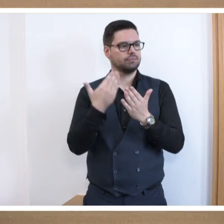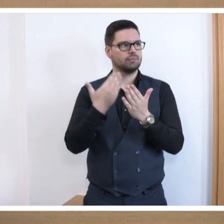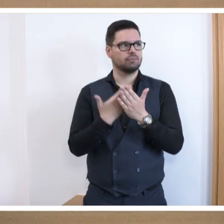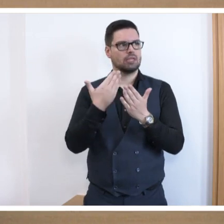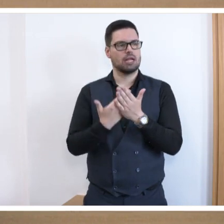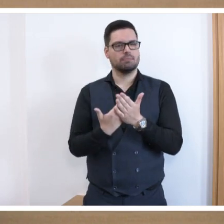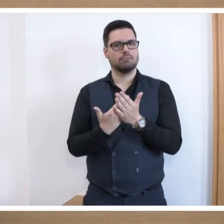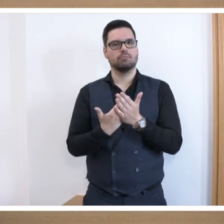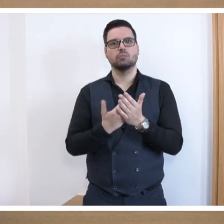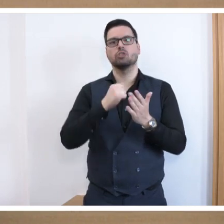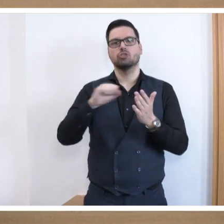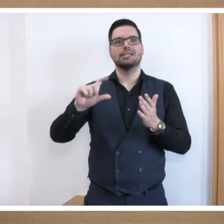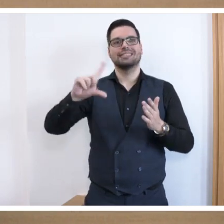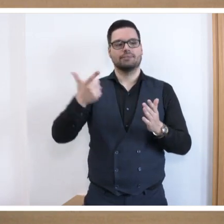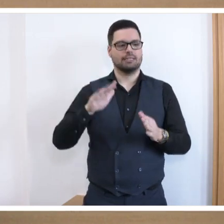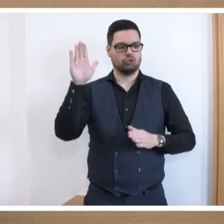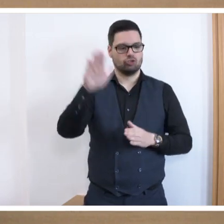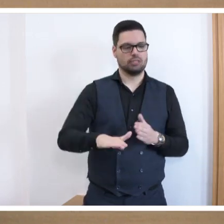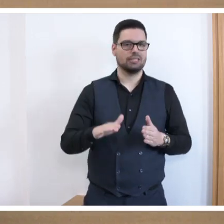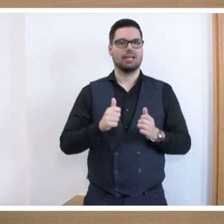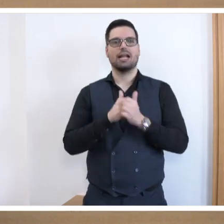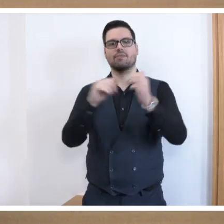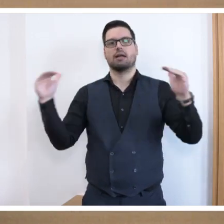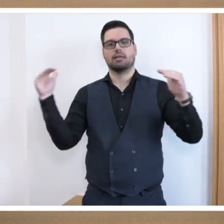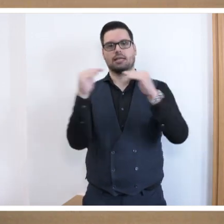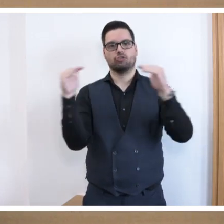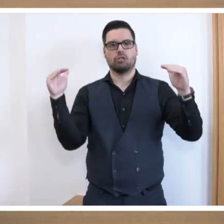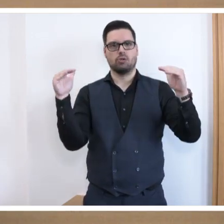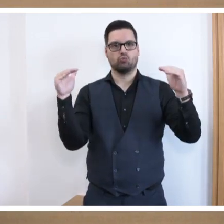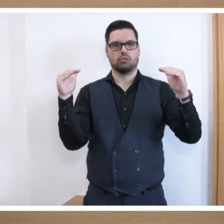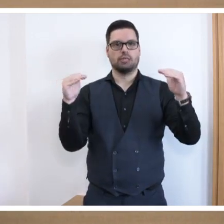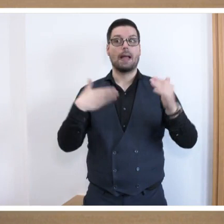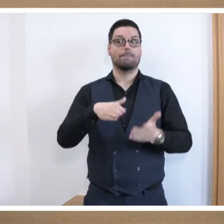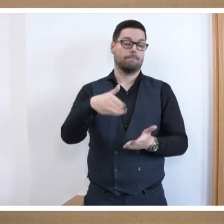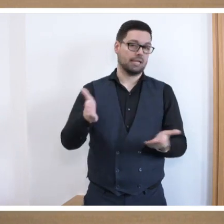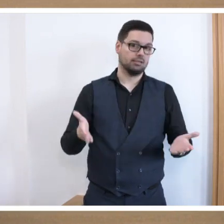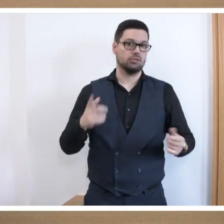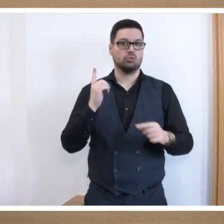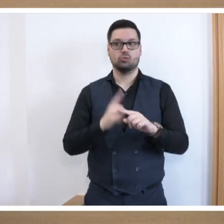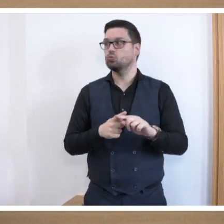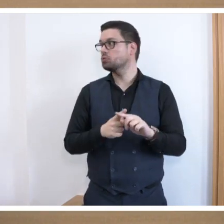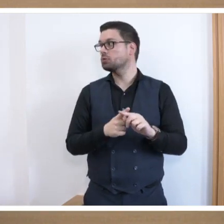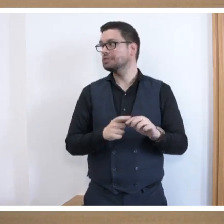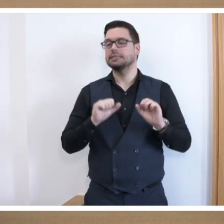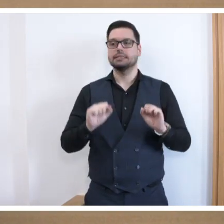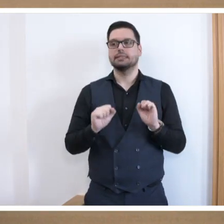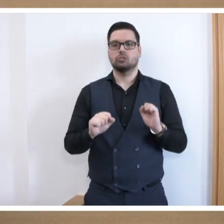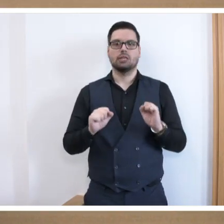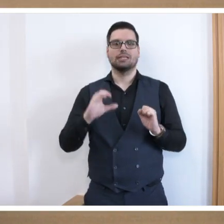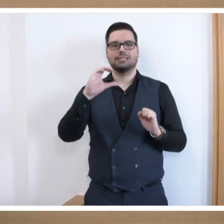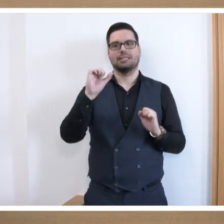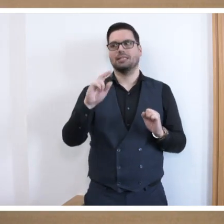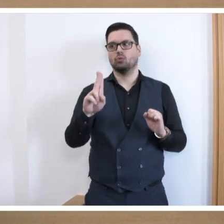auch schnell den zweiten Schritt bei der Helfergleichstellung. Sie sollte bald folgen. Und Sie können sich sicher sein, die